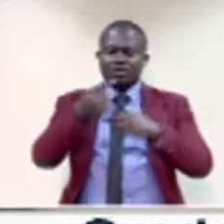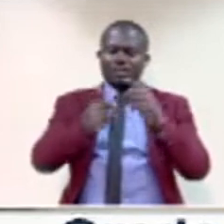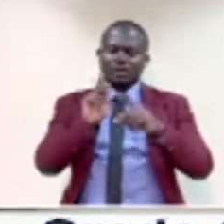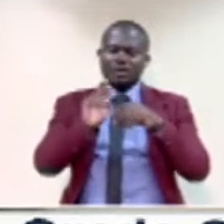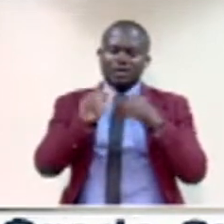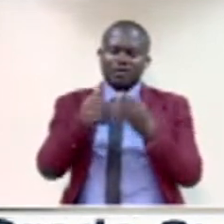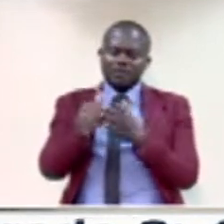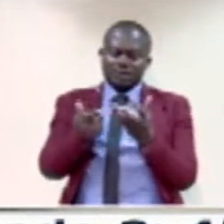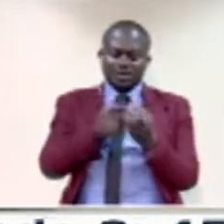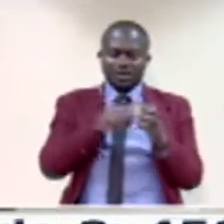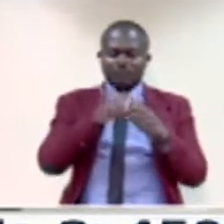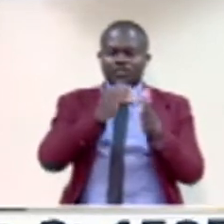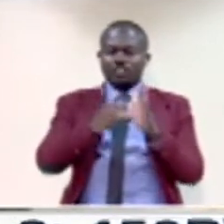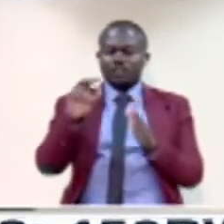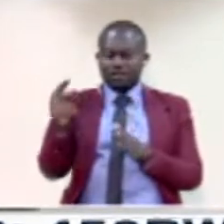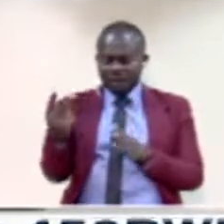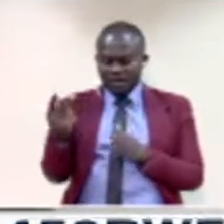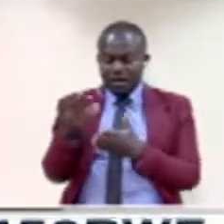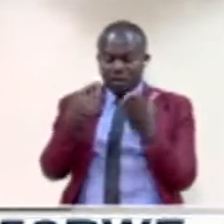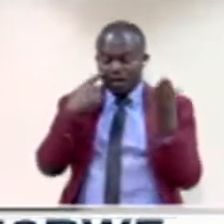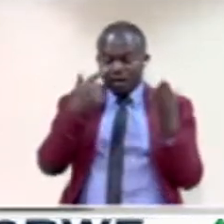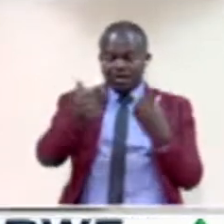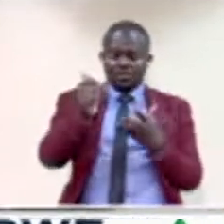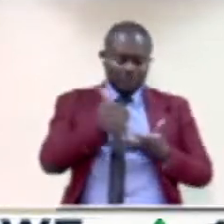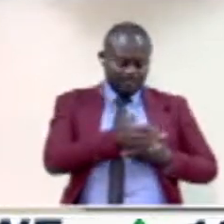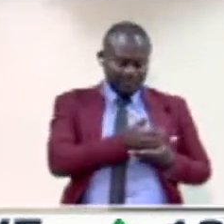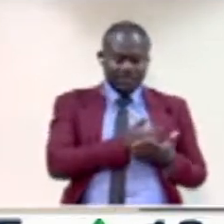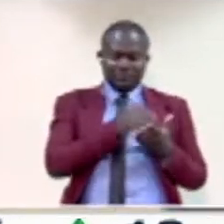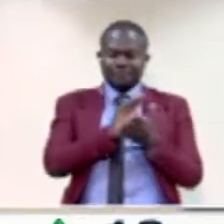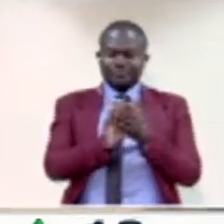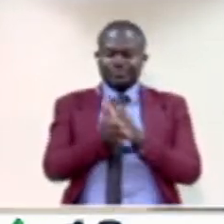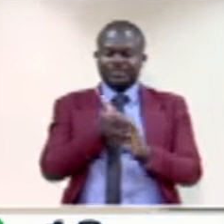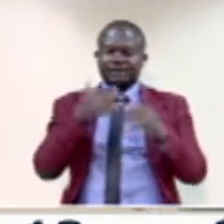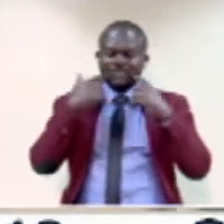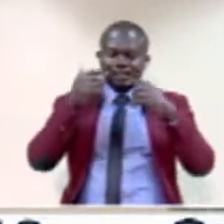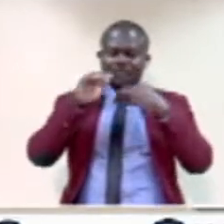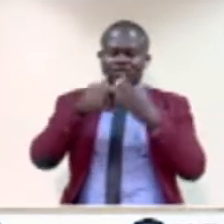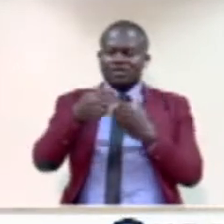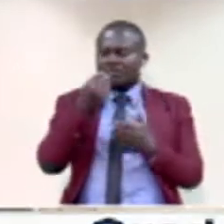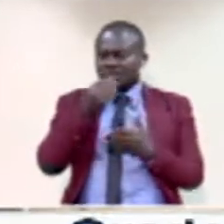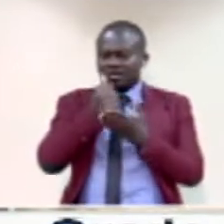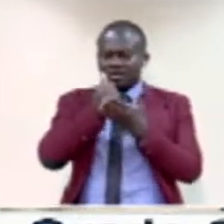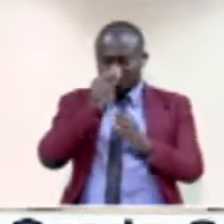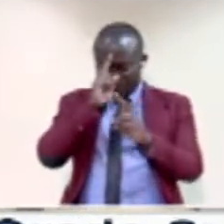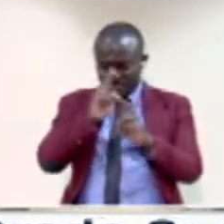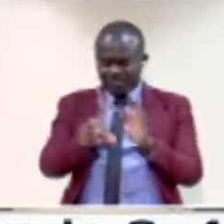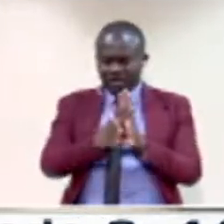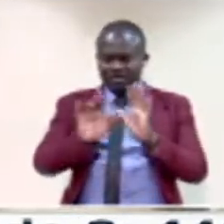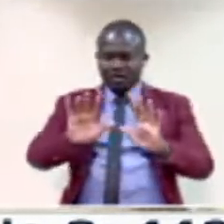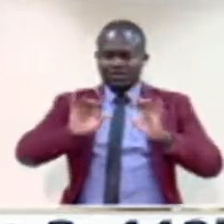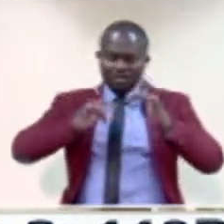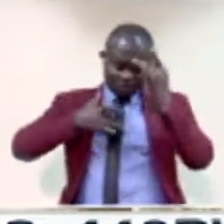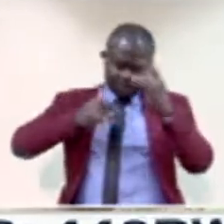baturage babaruwe mu cyiciro cya kabiri, abo basanze ibyo bari barizigamye byarashize. Bavuga ko ibi biribwa bibafasha kubahiriza amabwiriza yo kurwanya icyorezo